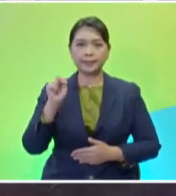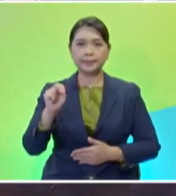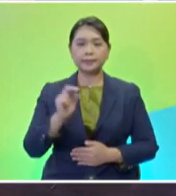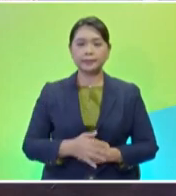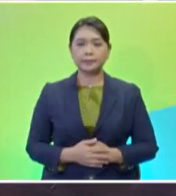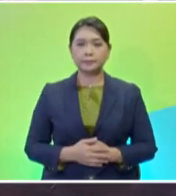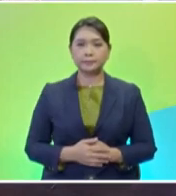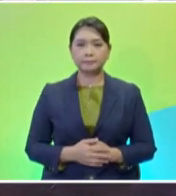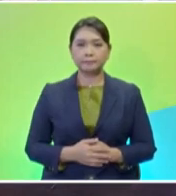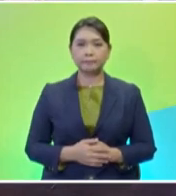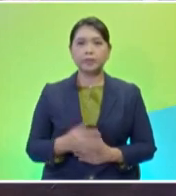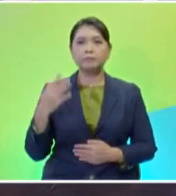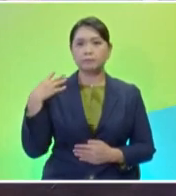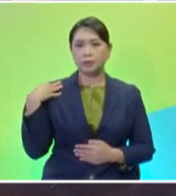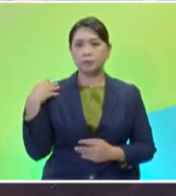lagi